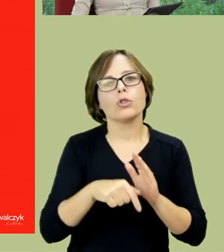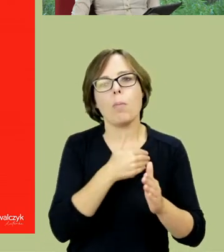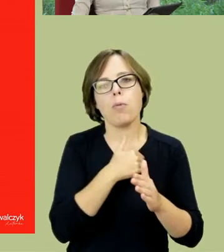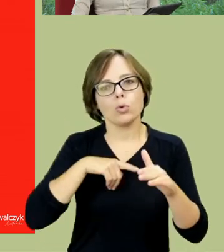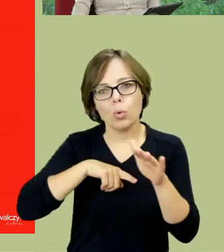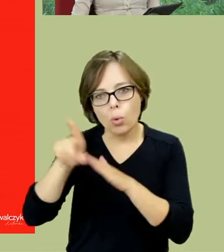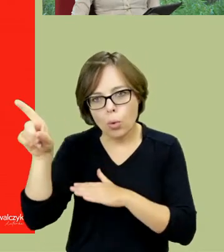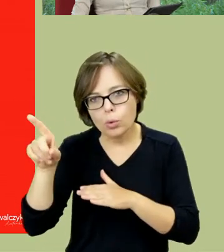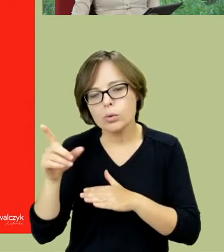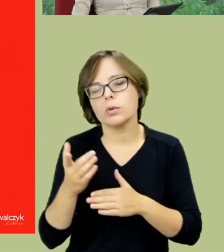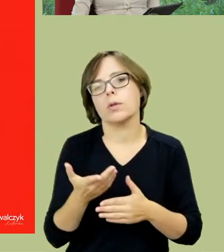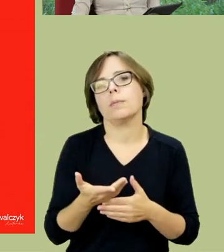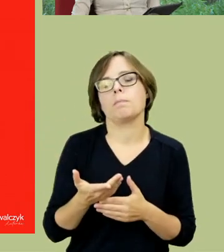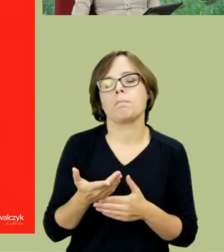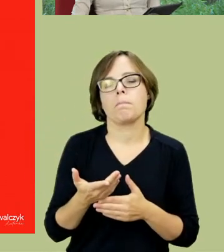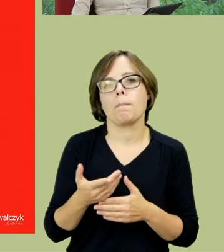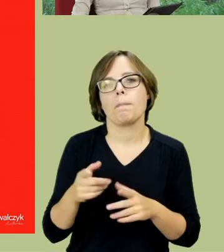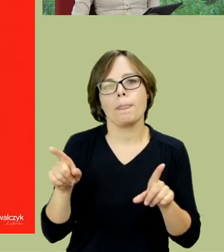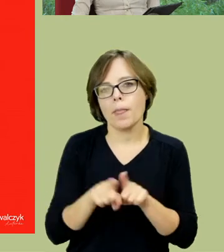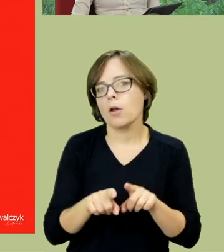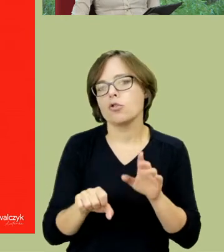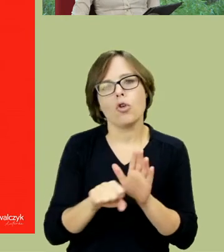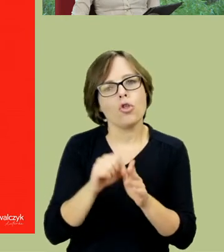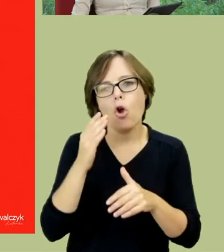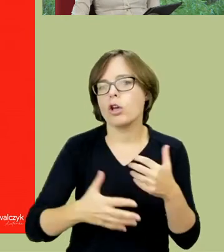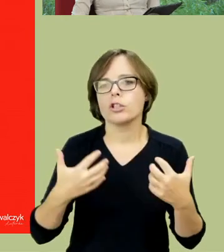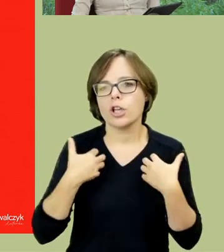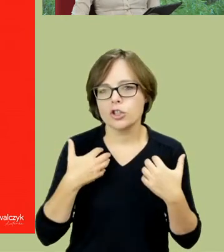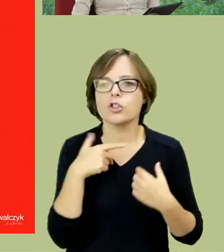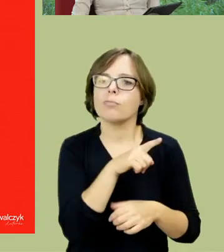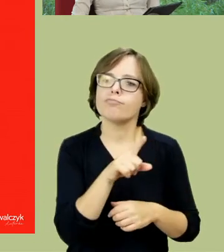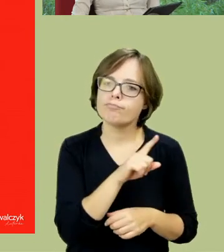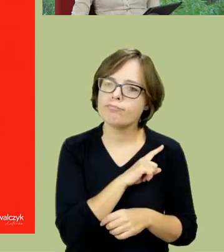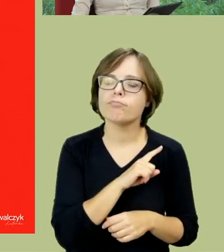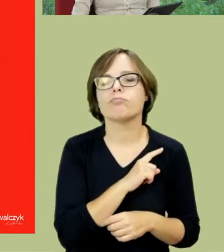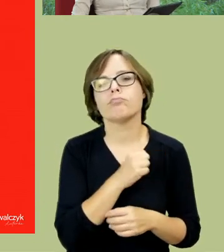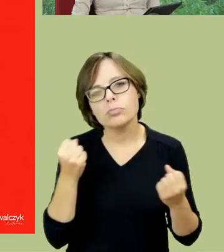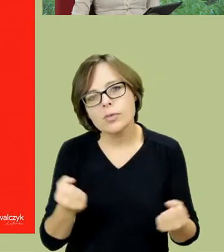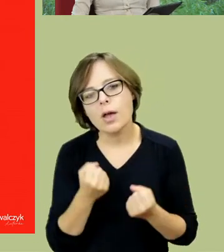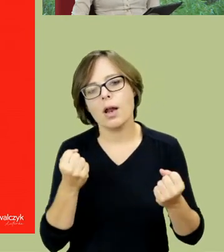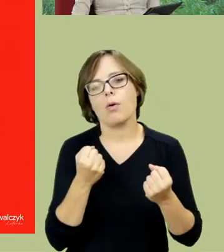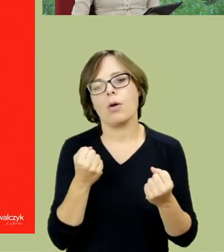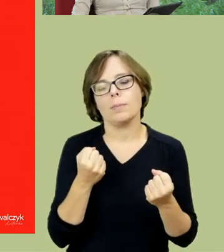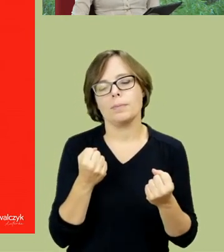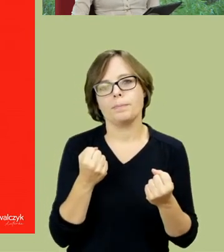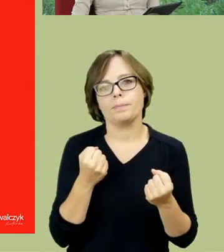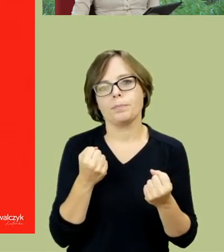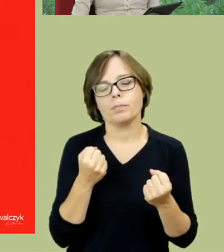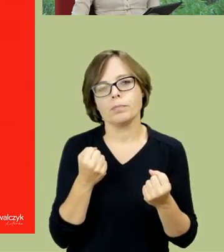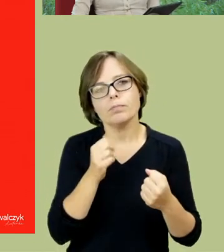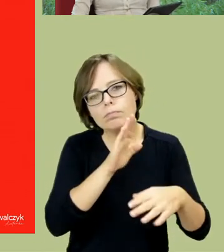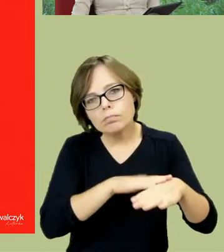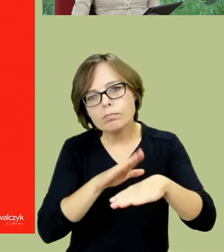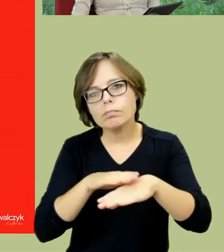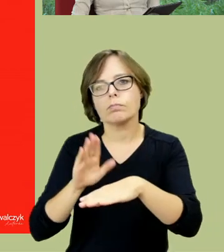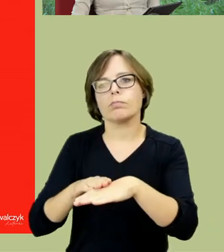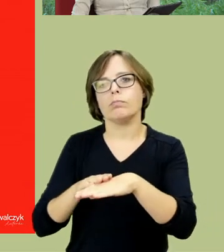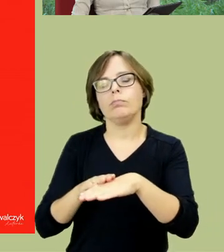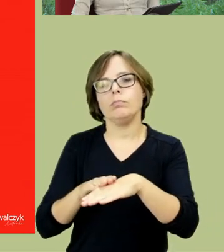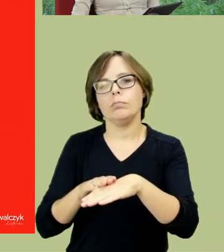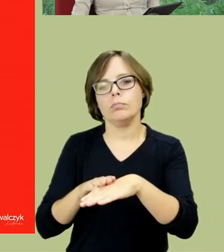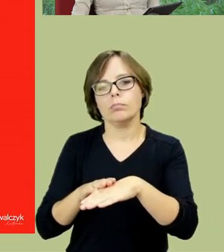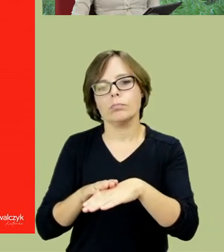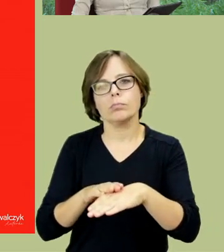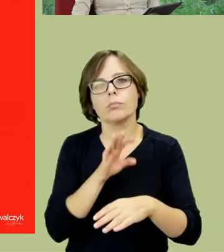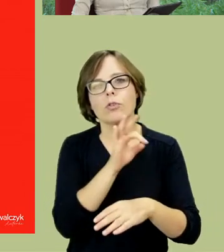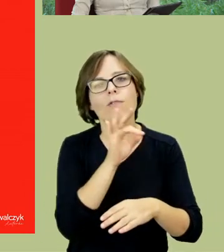też do końca życia dbałość o to, żeby upamiętniać zasługi i dokonania